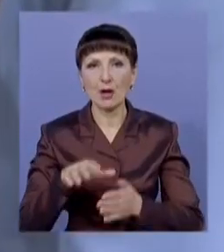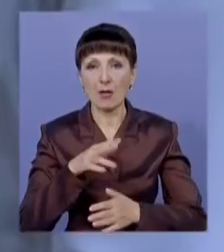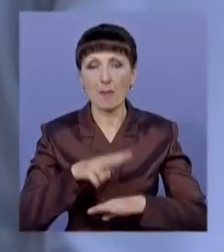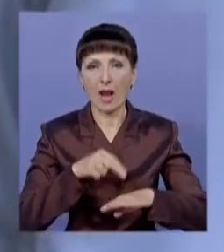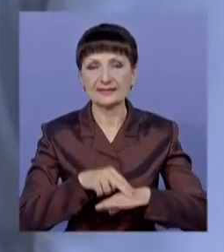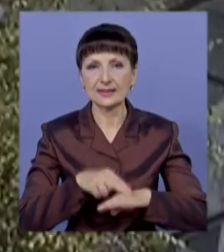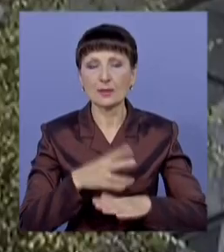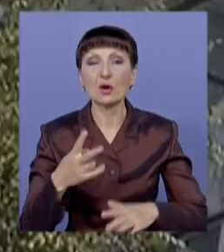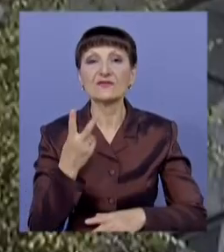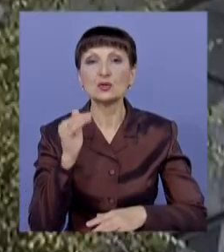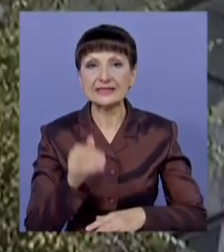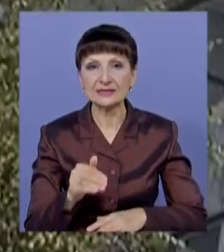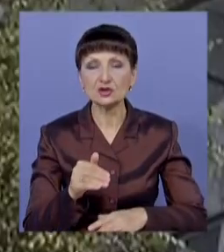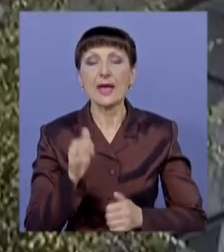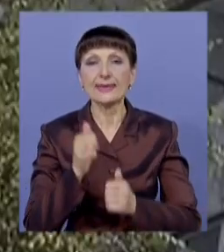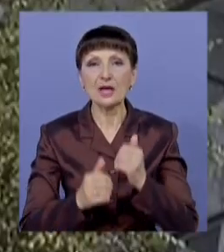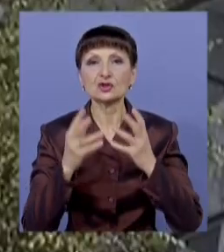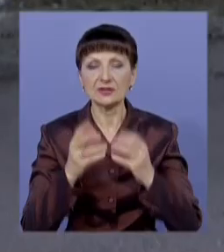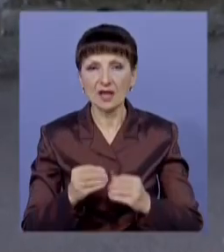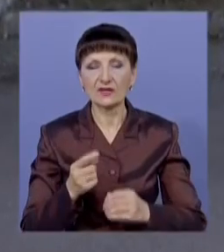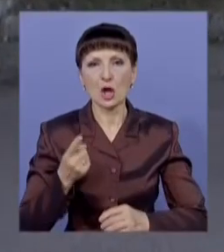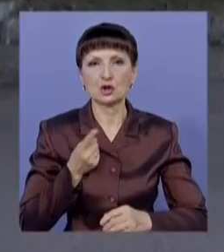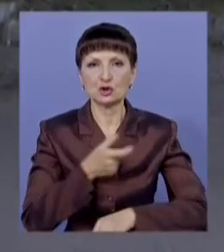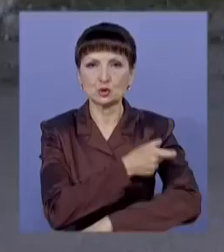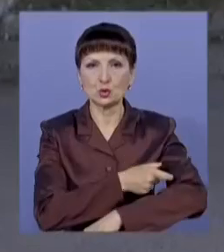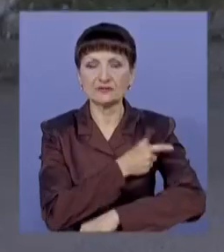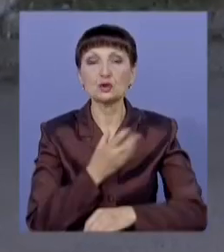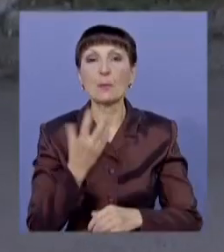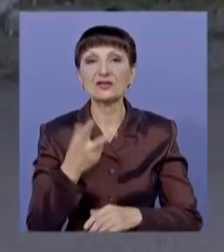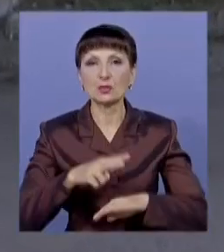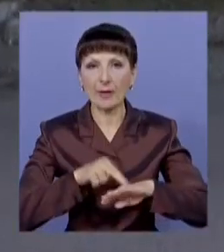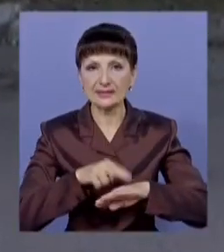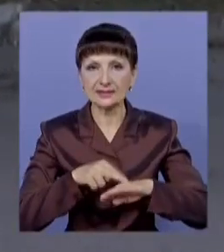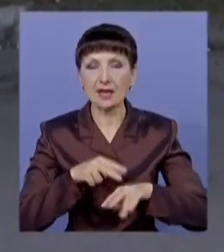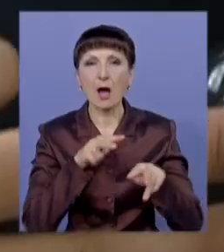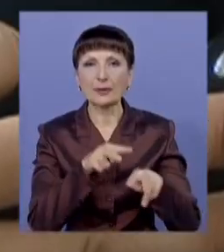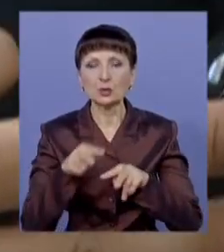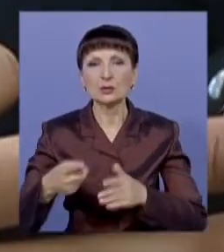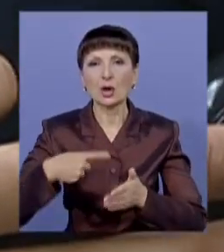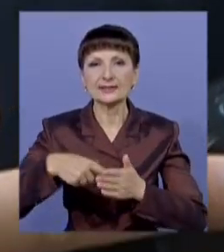Более 2000 стражей порядка ежедневно вступает в дежурство. Еще 500 полицейских патрулируют